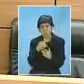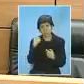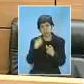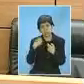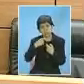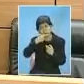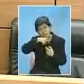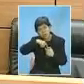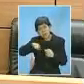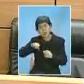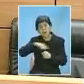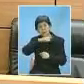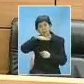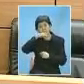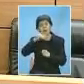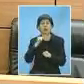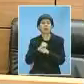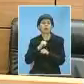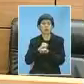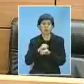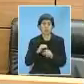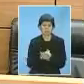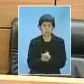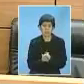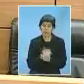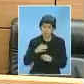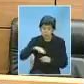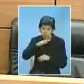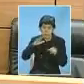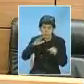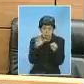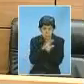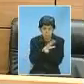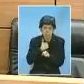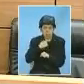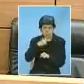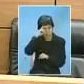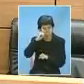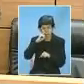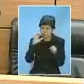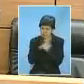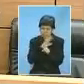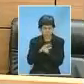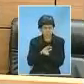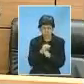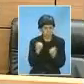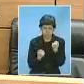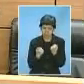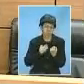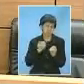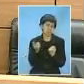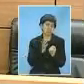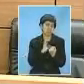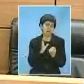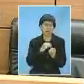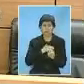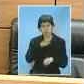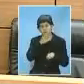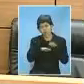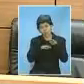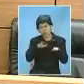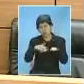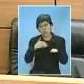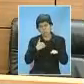จอดรถที่อาคารจอดรถรัชดาภิเษกบางทีก็เต็มครับโดยเฉพาะเสาร์อาทิตย์คนก็ไม่ค่อยอยากจะขับรถกันมากนักไปจอดกัน